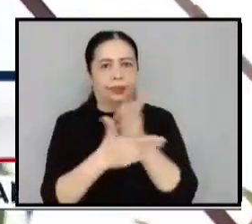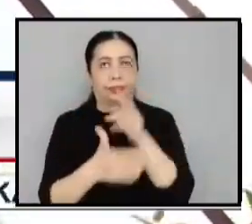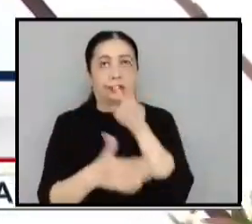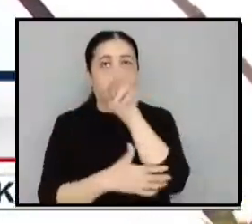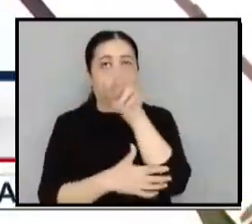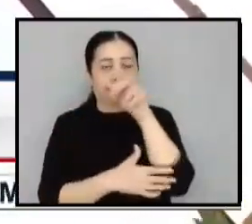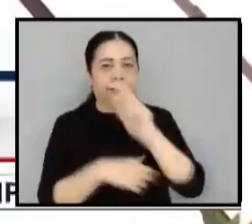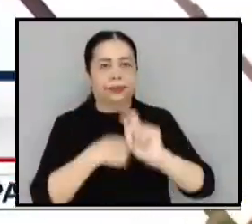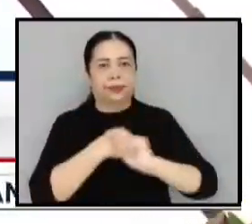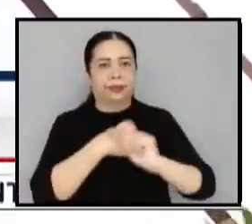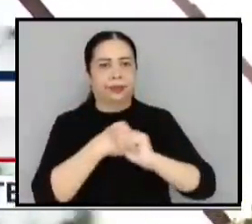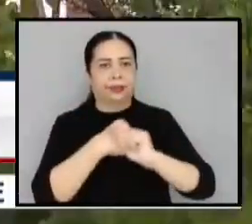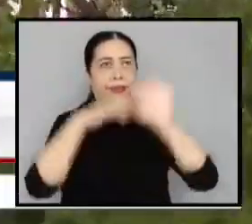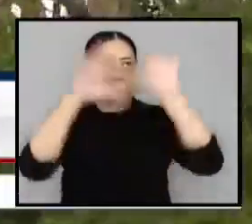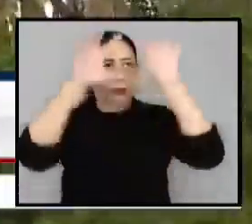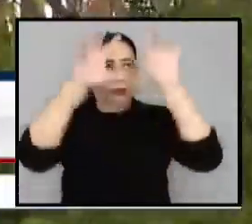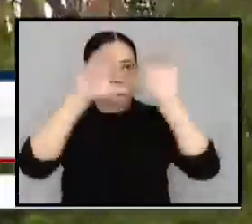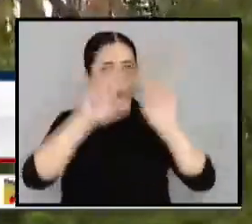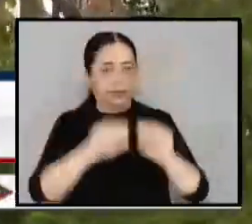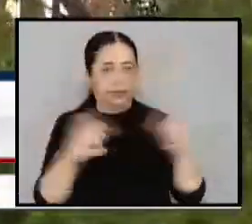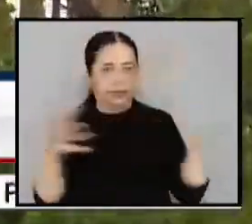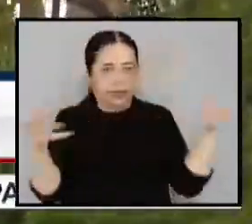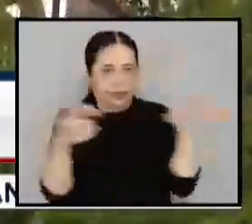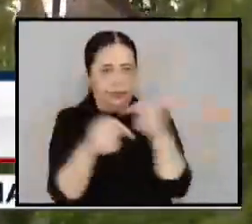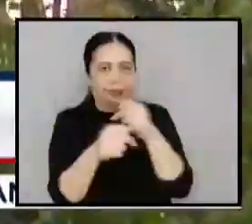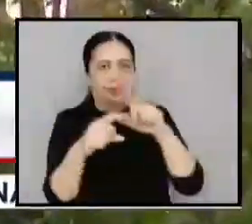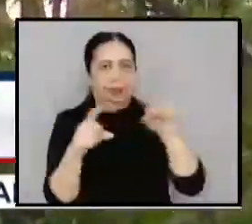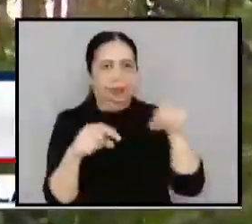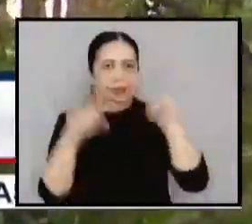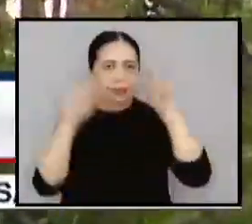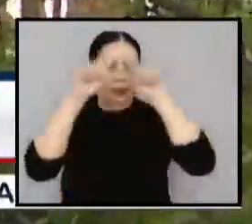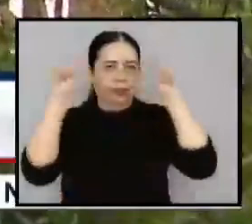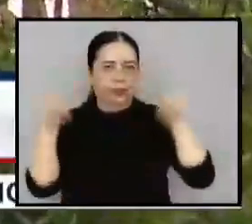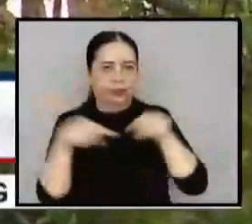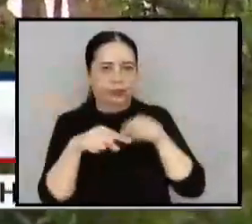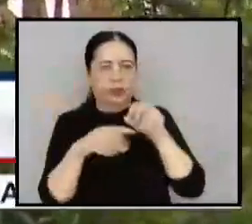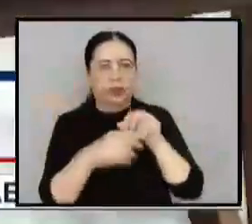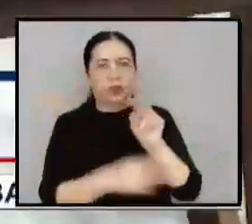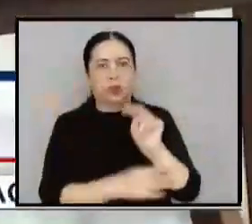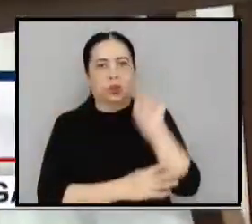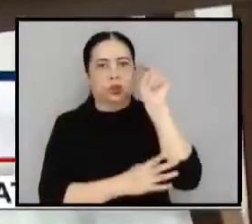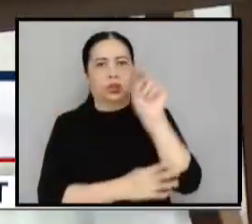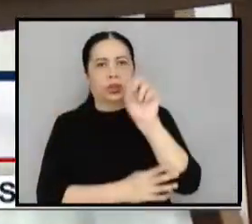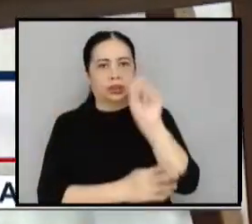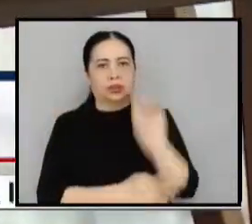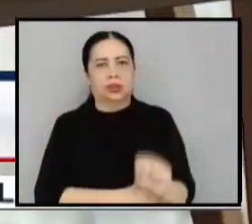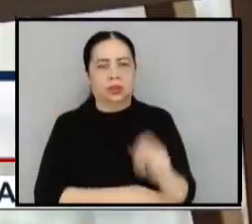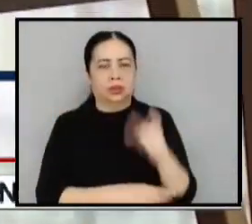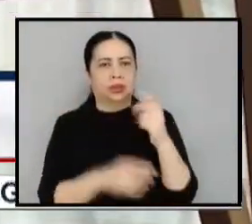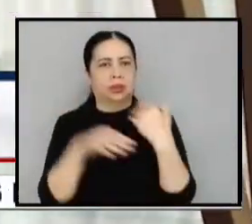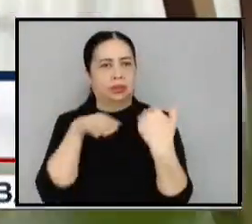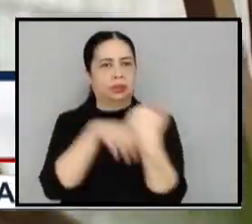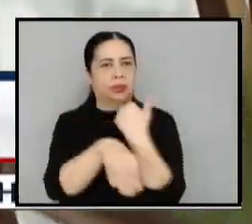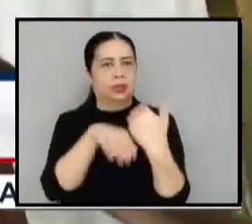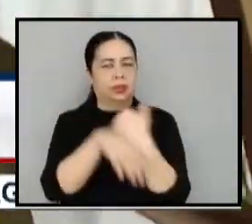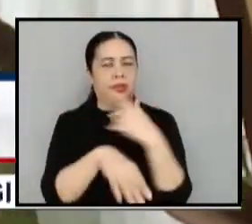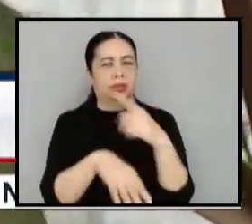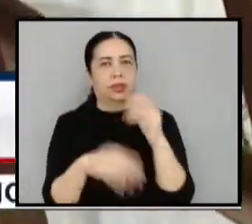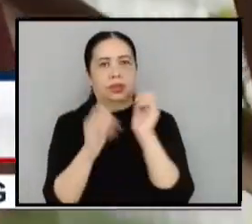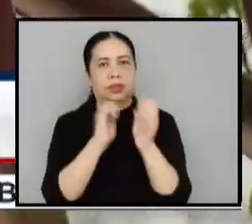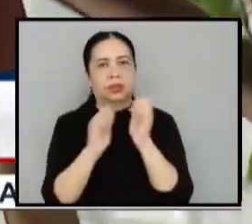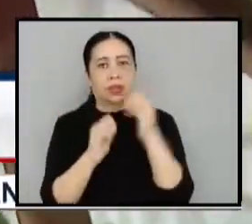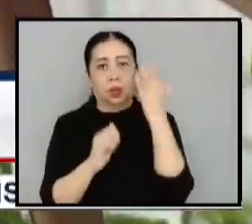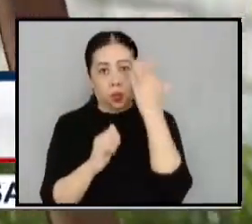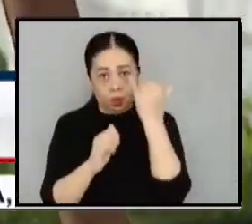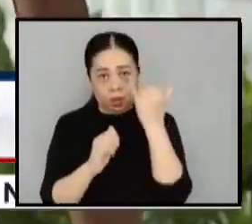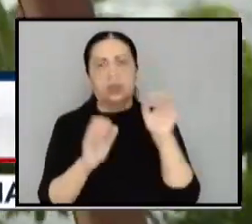pansamantalang inirolyo o itiniklop muna ang malalaking billboard signages sa kahabaan ng north at southbound ng EDSA. Ito nga ay dahil sa inaasahang malakas na